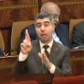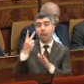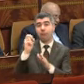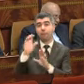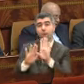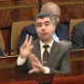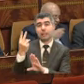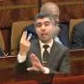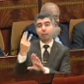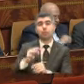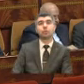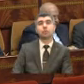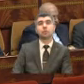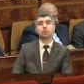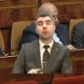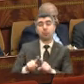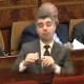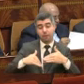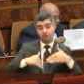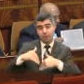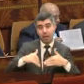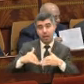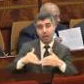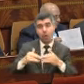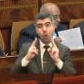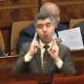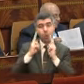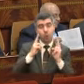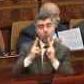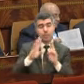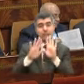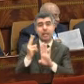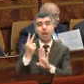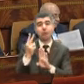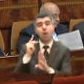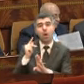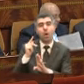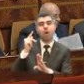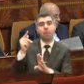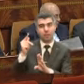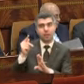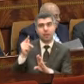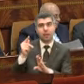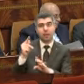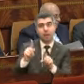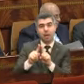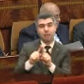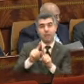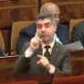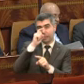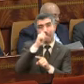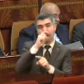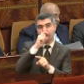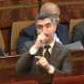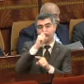كنخرجوا من لوطوروت الطريق يعني المقطع ما بين لوطوروت والمدينة 12 كيلومتر، كتنساو واش جيتي في طريق سيار سيد الرئيس سيد